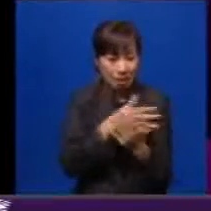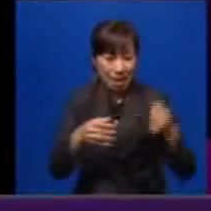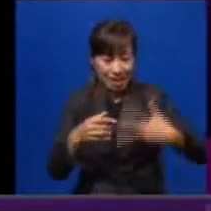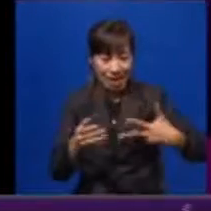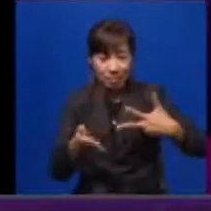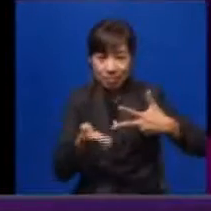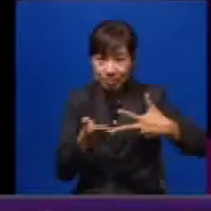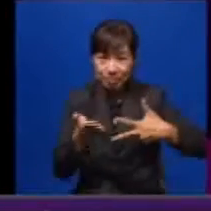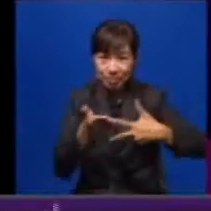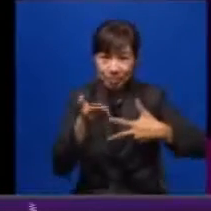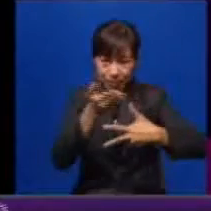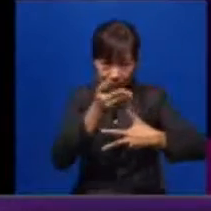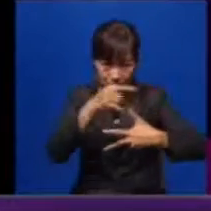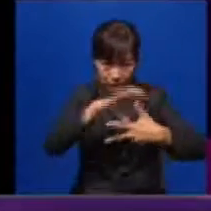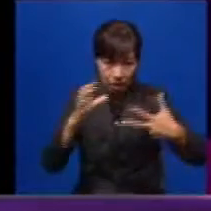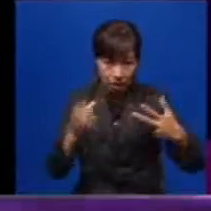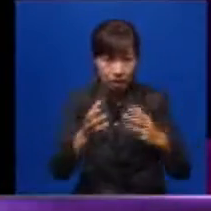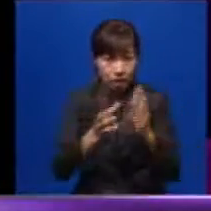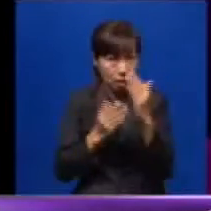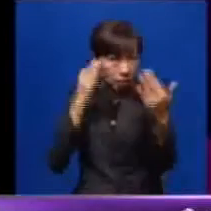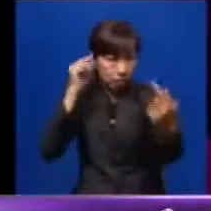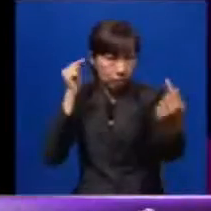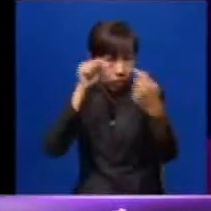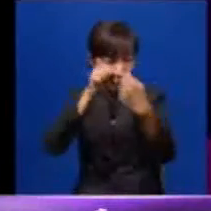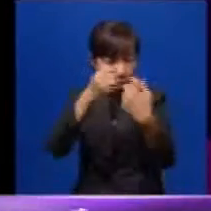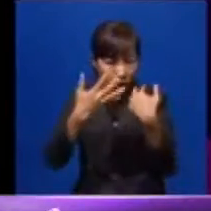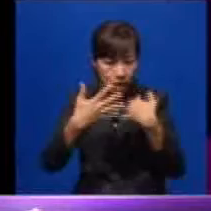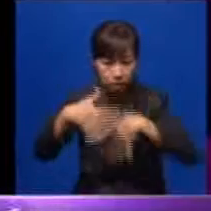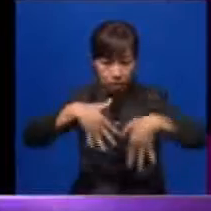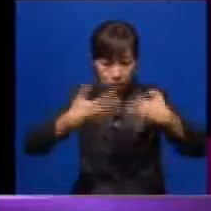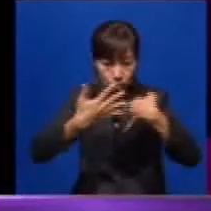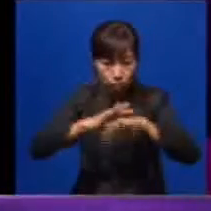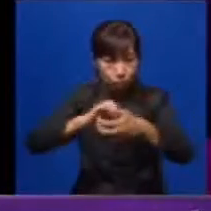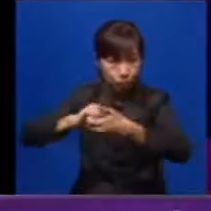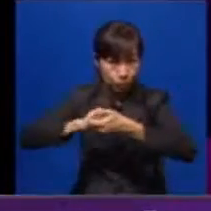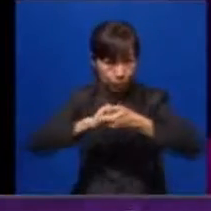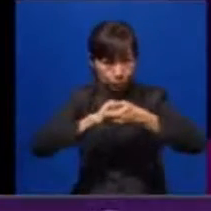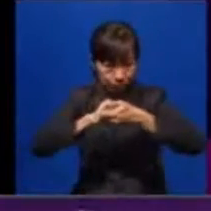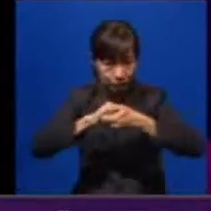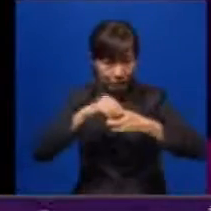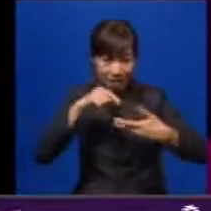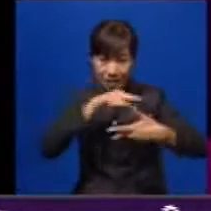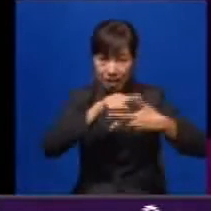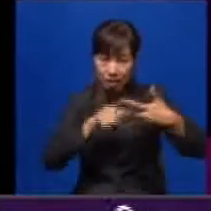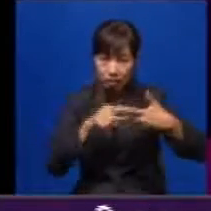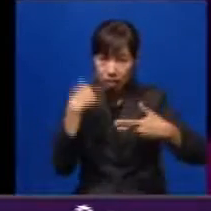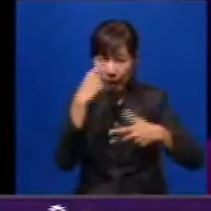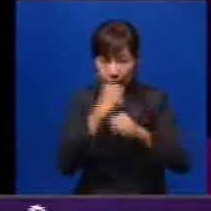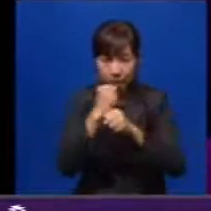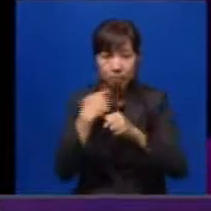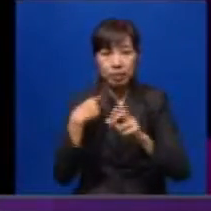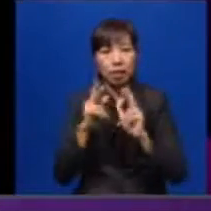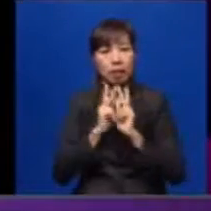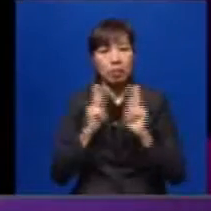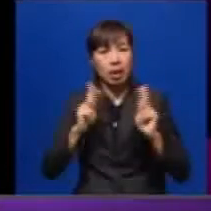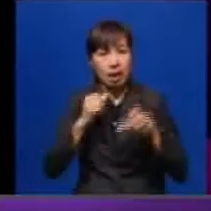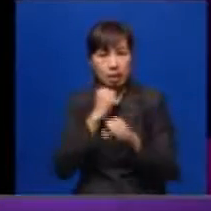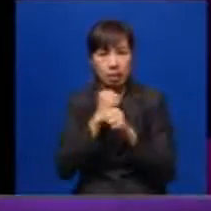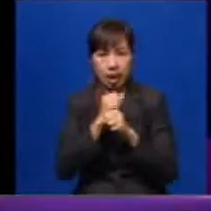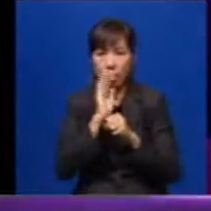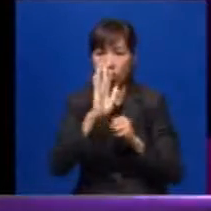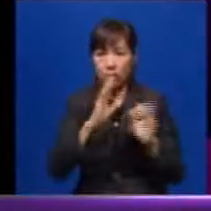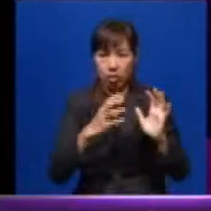3ขั้นสู่ความสมานฉันเพื่อสร้างความสามัคคีของของคนในชาตินี้ประกอบด้วยคณะทำงานส่วนกลางและสปป